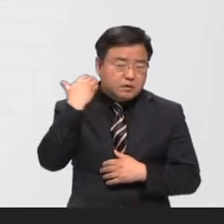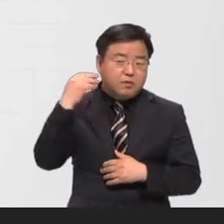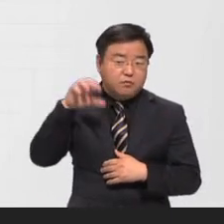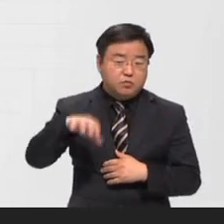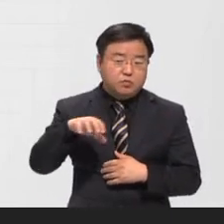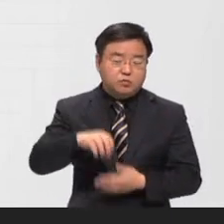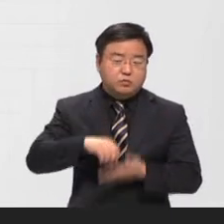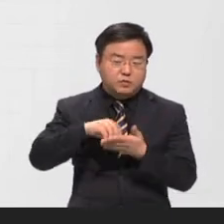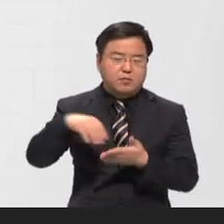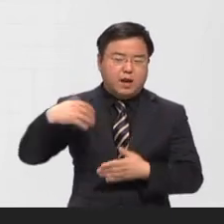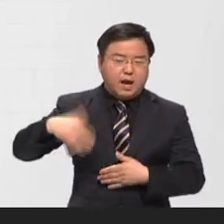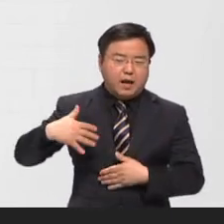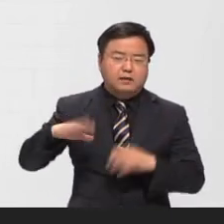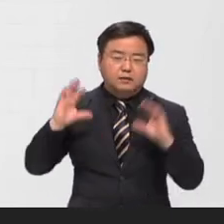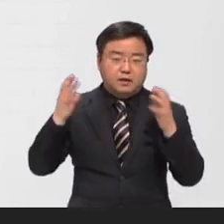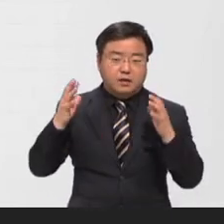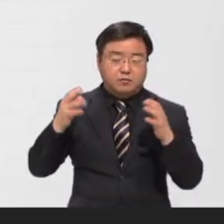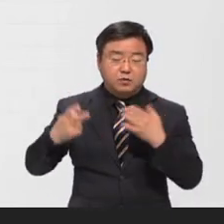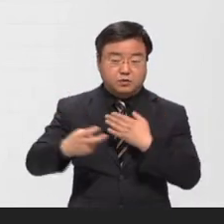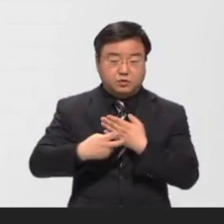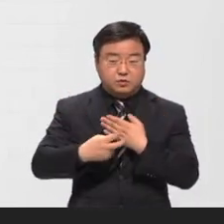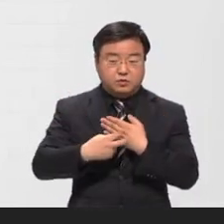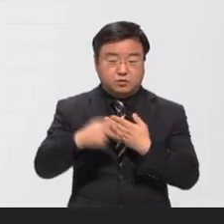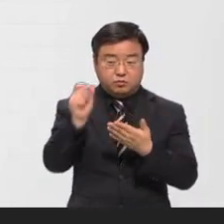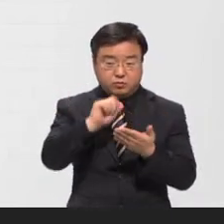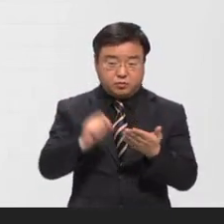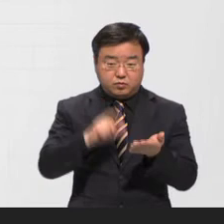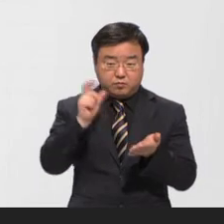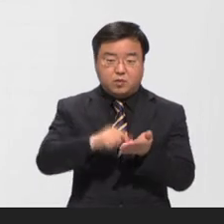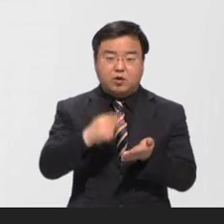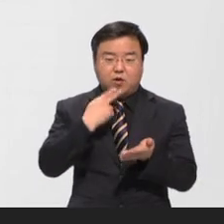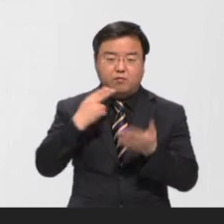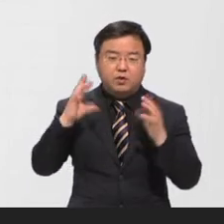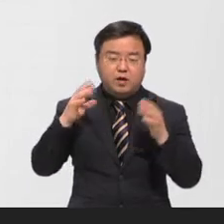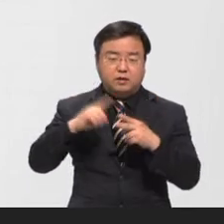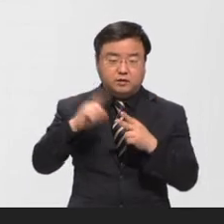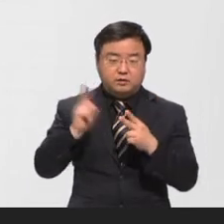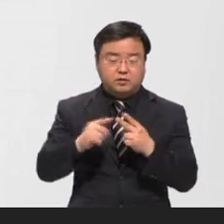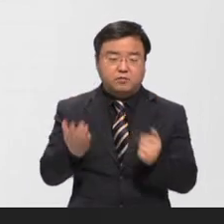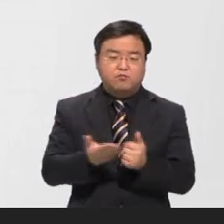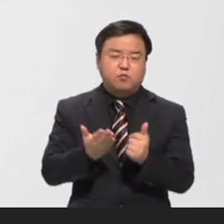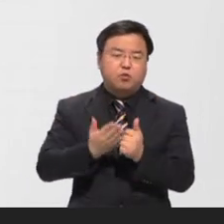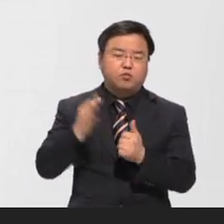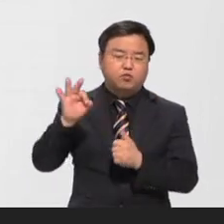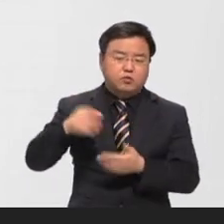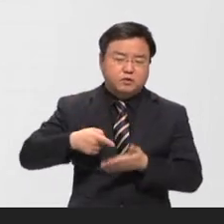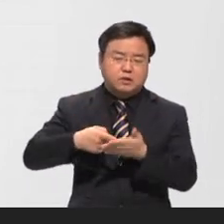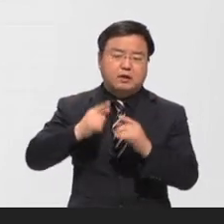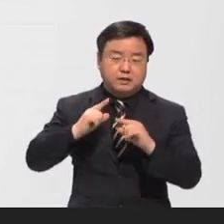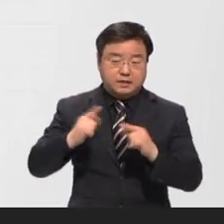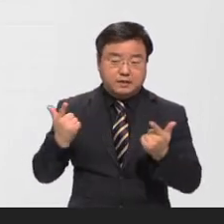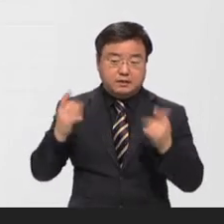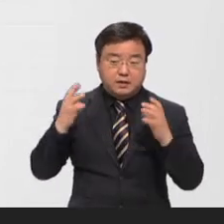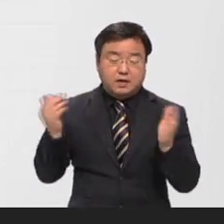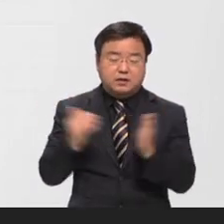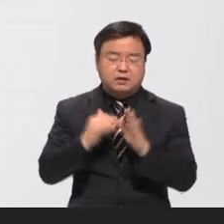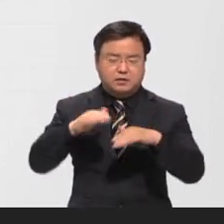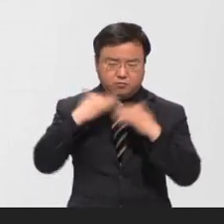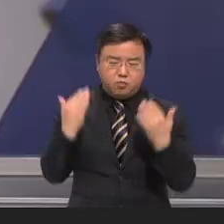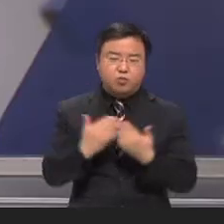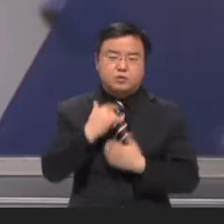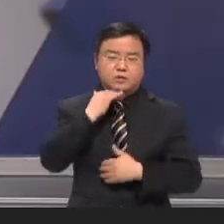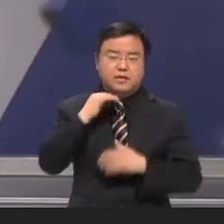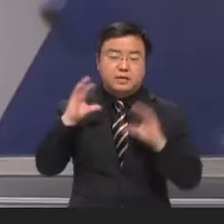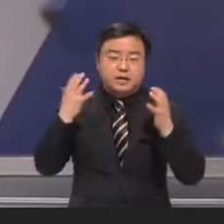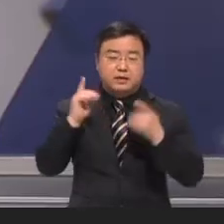있는 미취학 아동, 그리고 의료 기력이 없거나 보육료를 신청하지 않은 영유아까지 사실상 모든 연령의